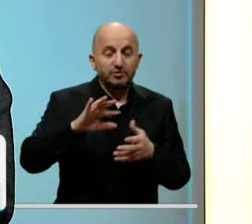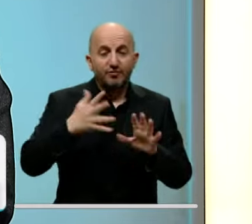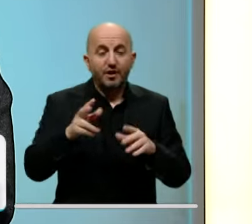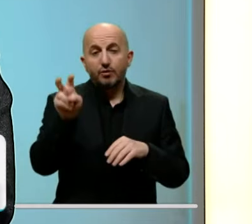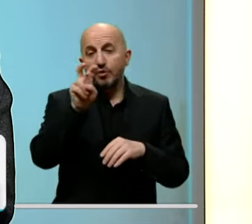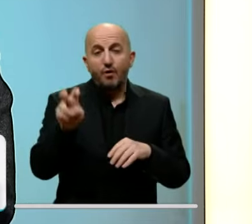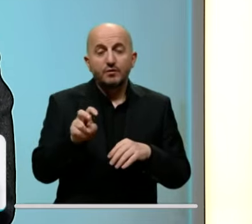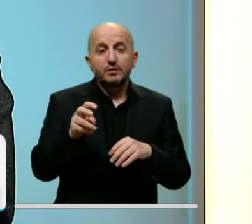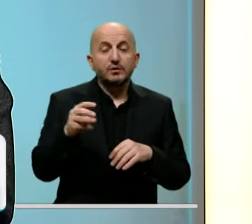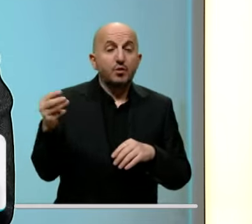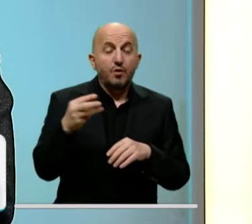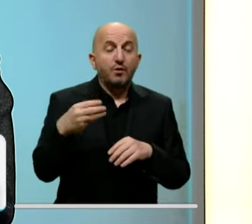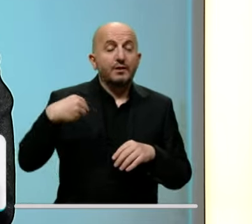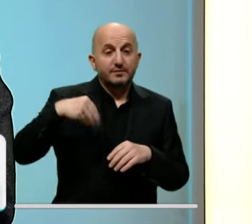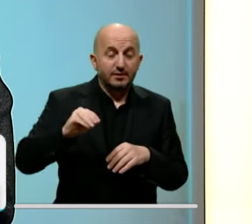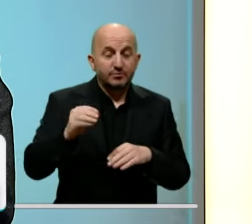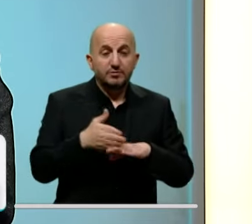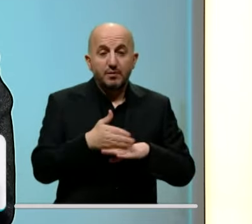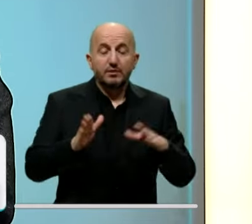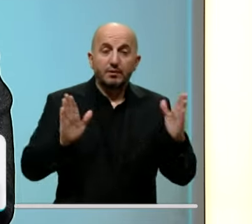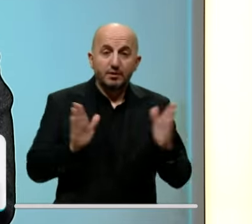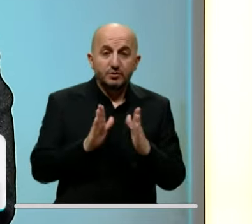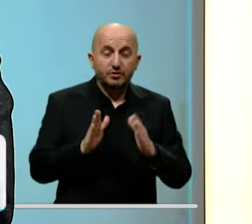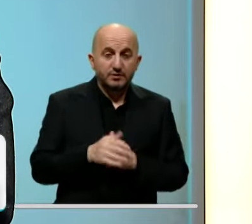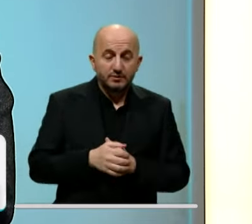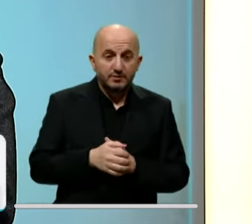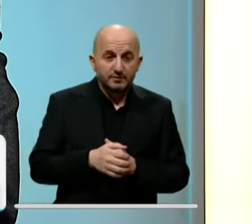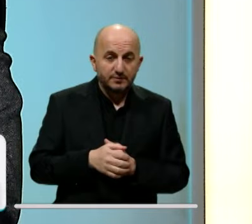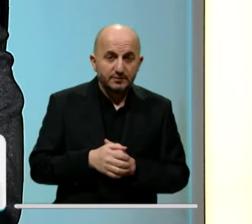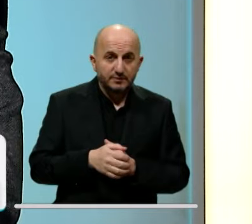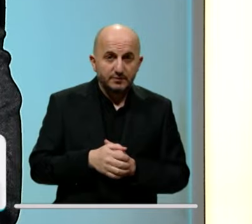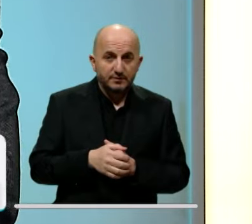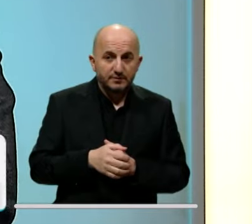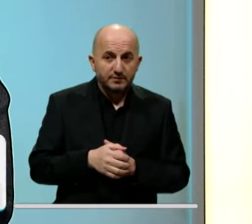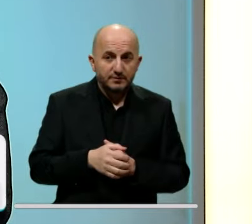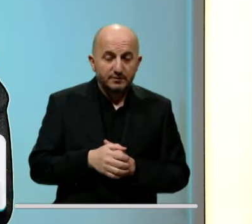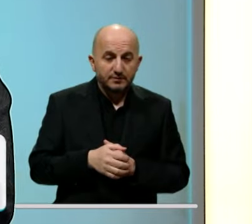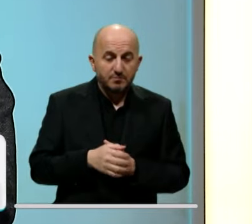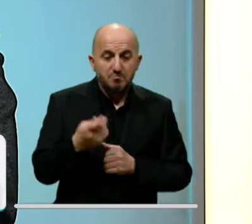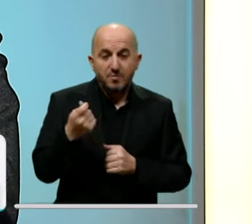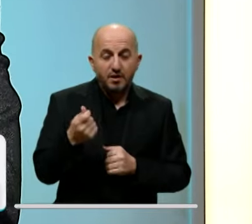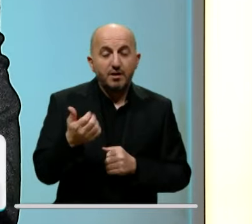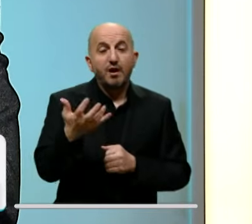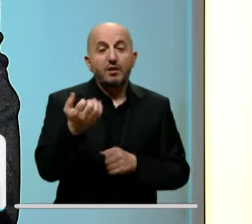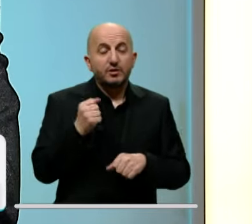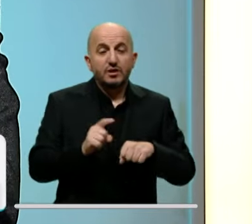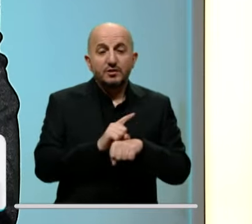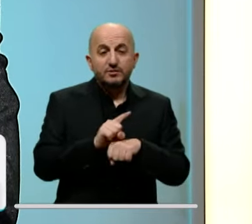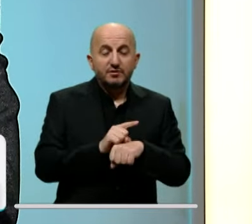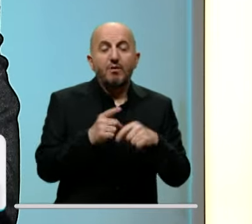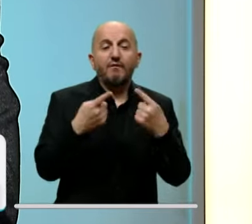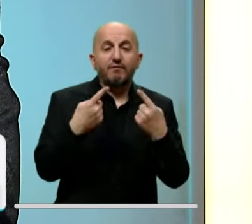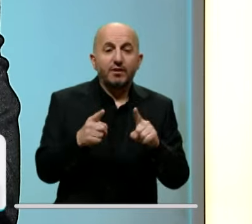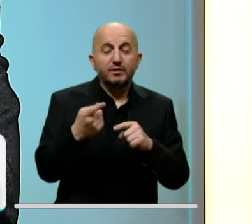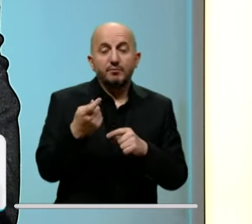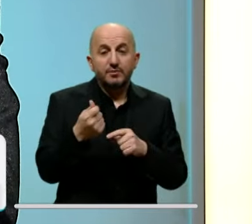döviz cinsinden satmış malın karşılığını döviz cinsinden satmış Eee parayı alacağı zaman farklı